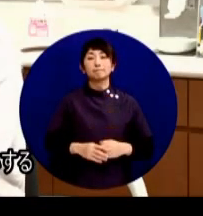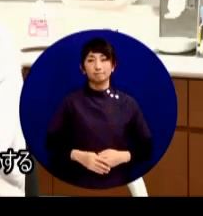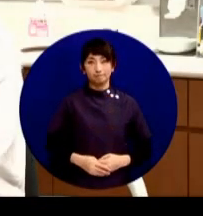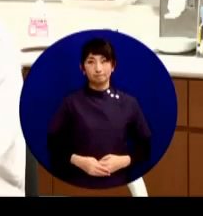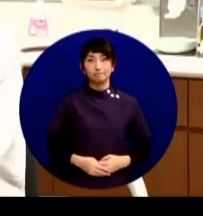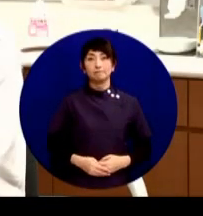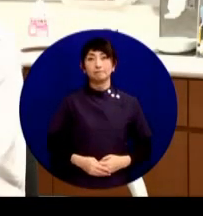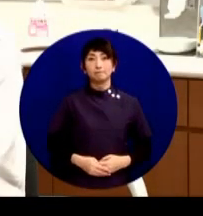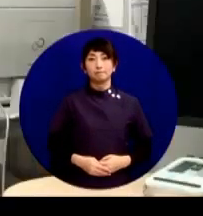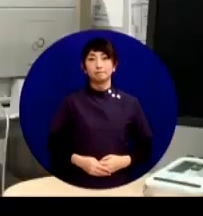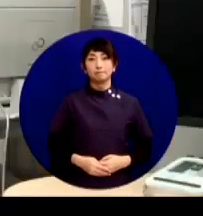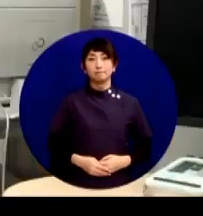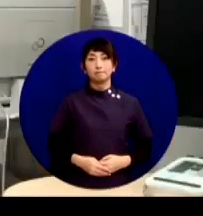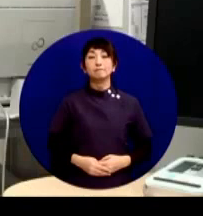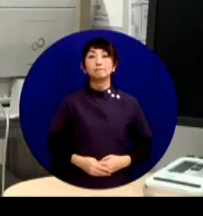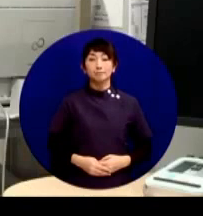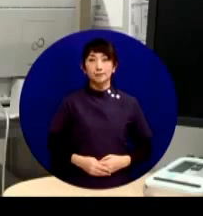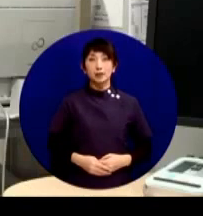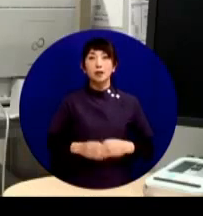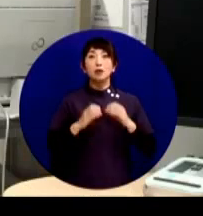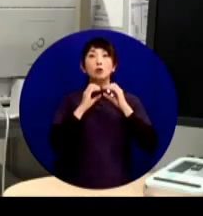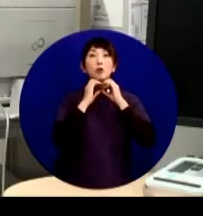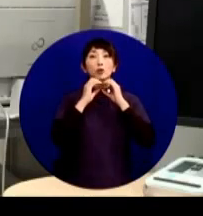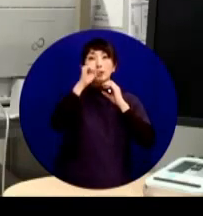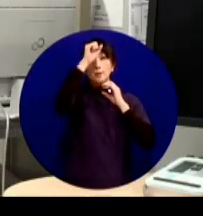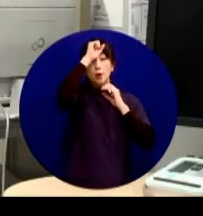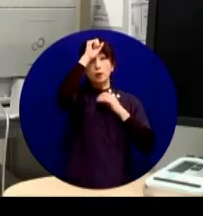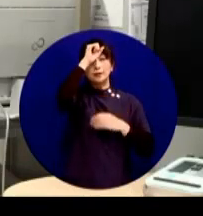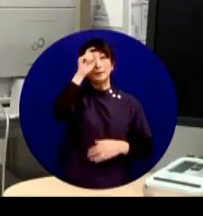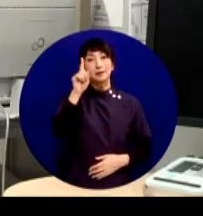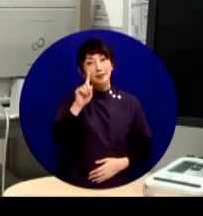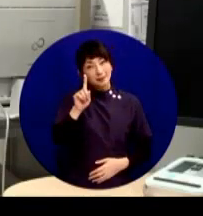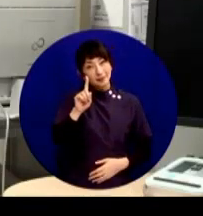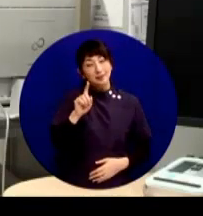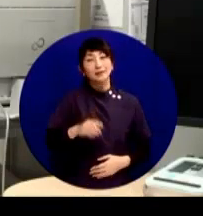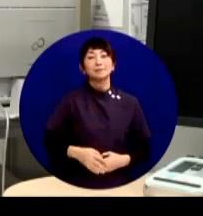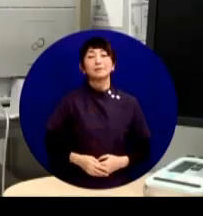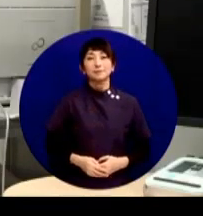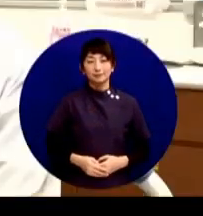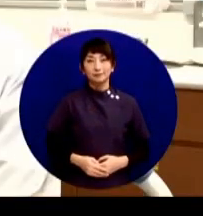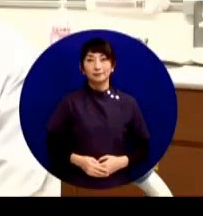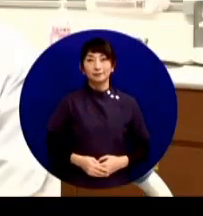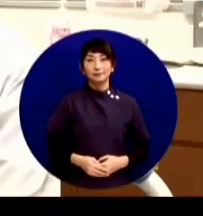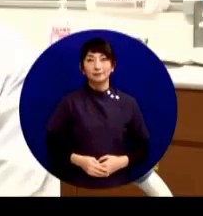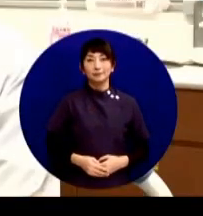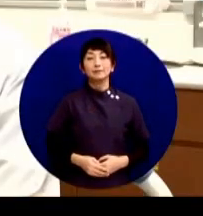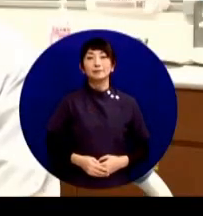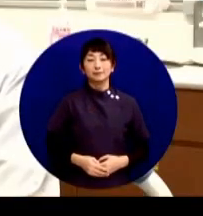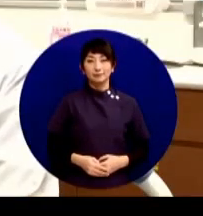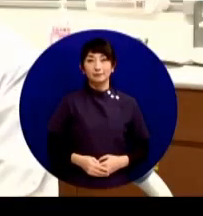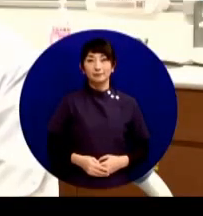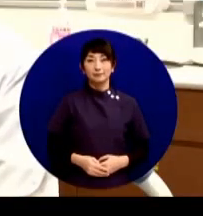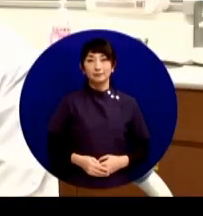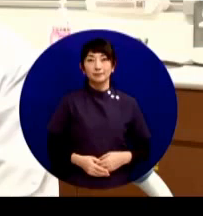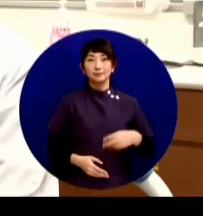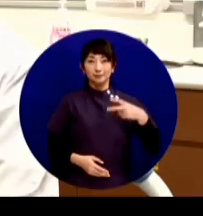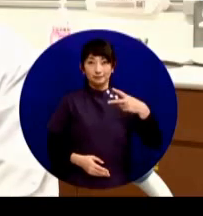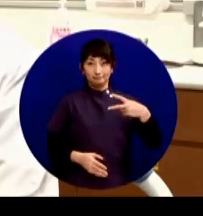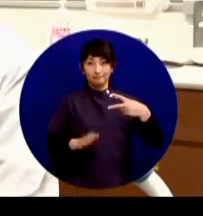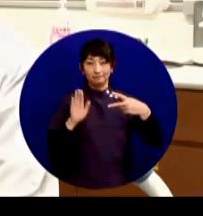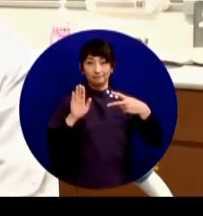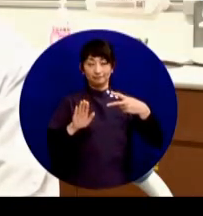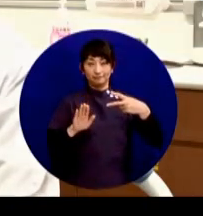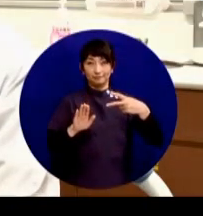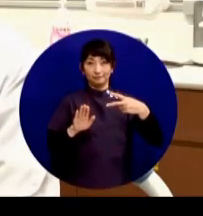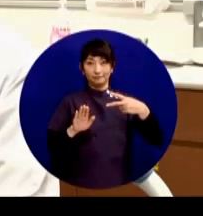ります。 甲状腺の病気にはどのようなものがありますか。 はい、甲状腺の病気は大き